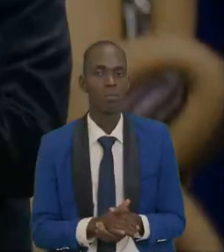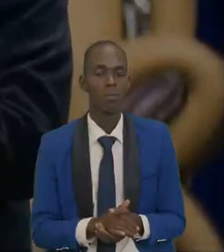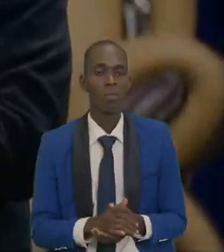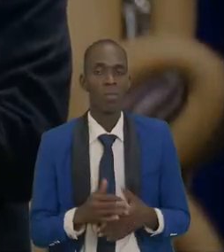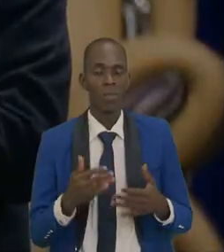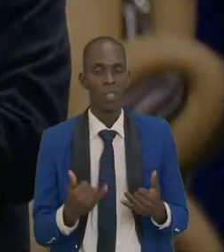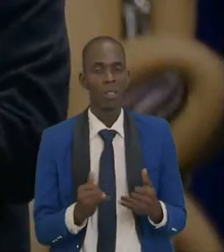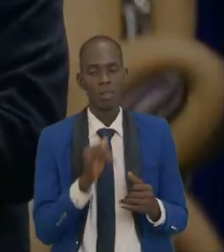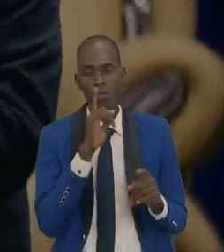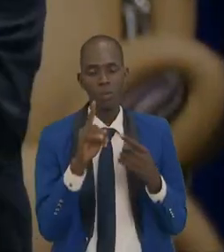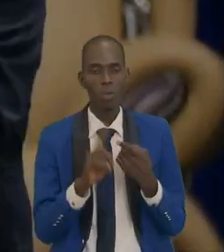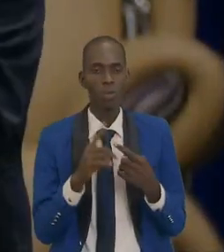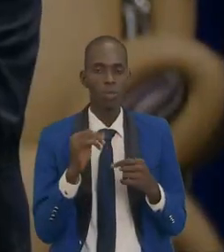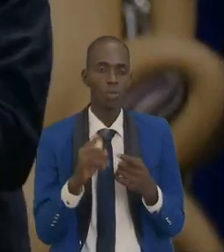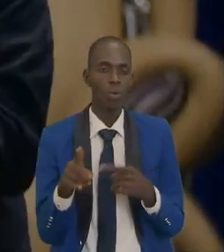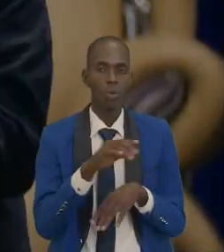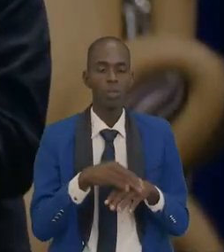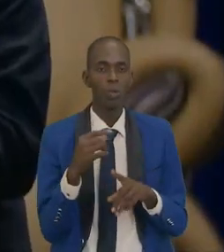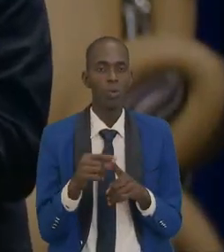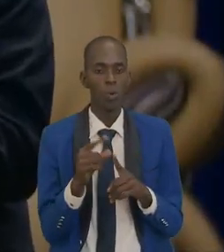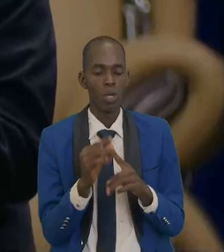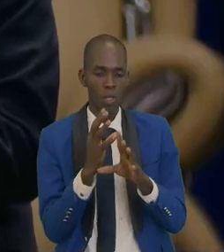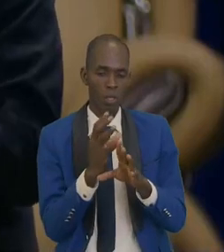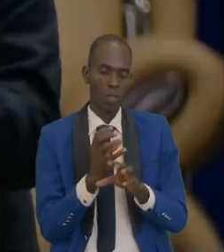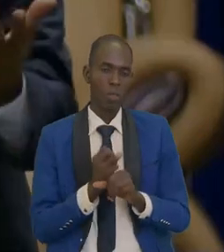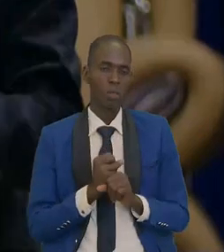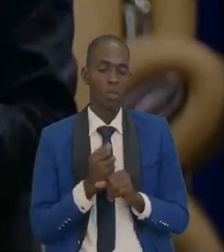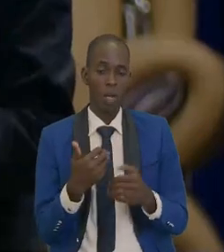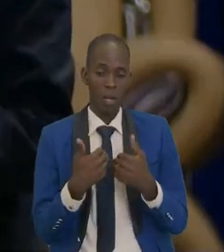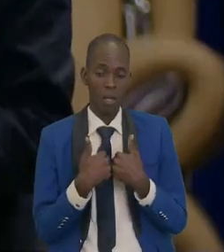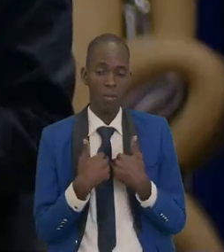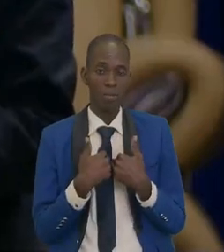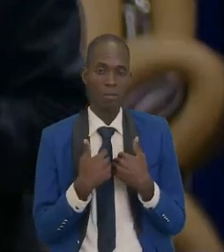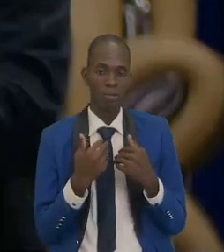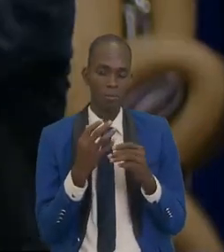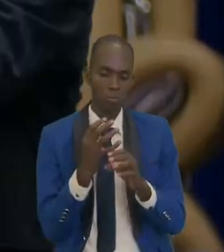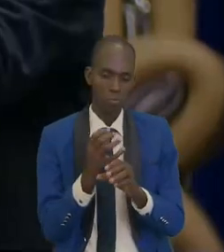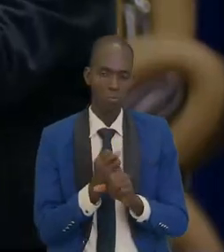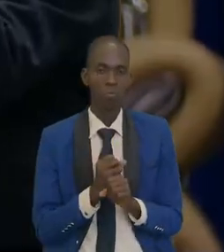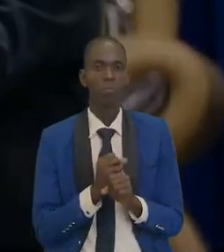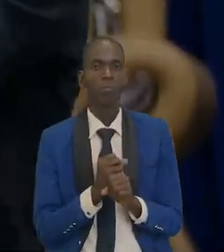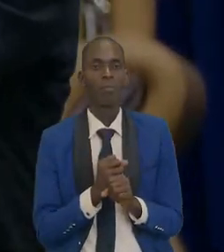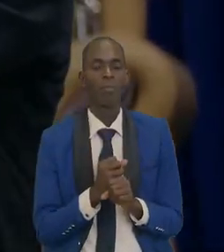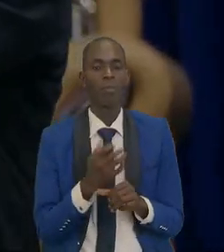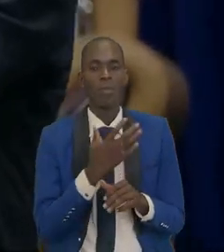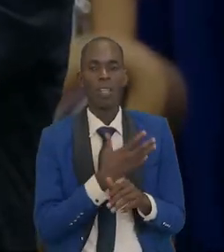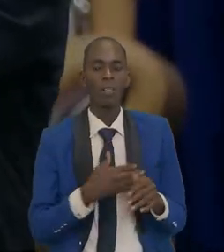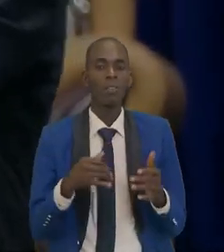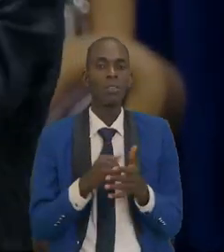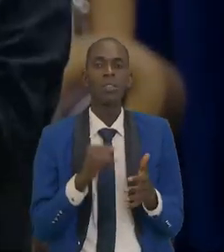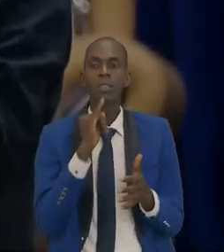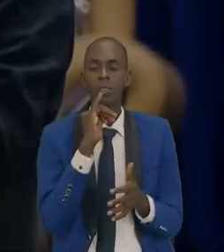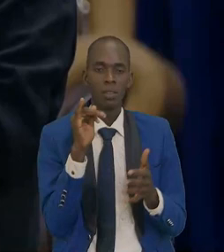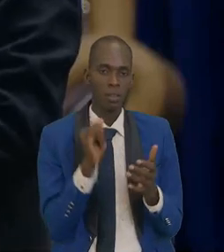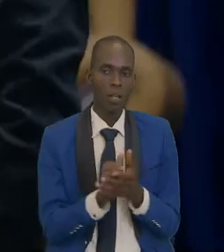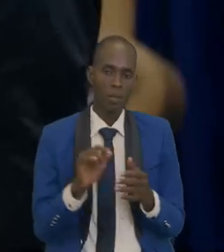Je veux maintenant suivre le mot obtenir, recevoir, posséder. Et